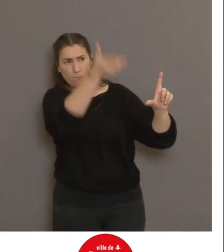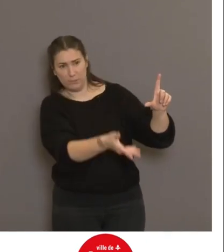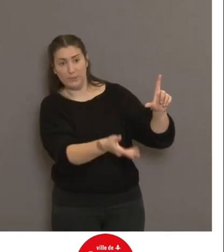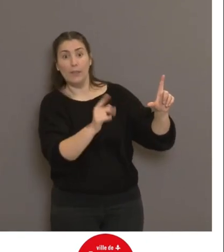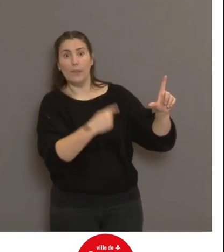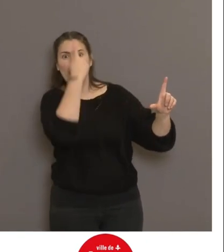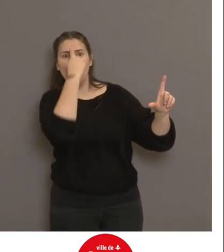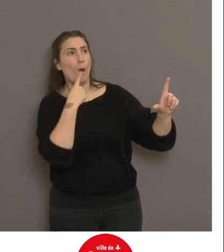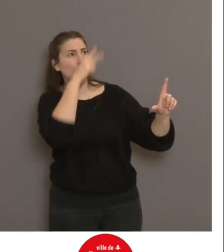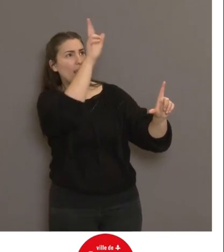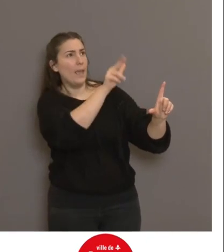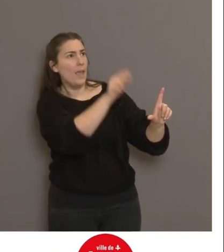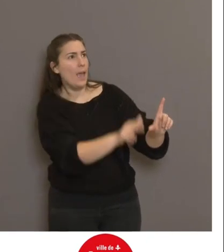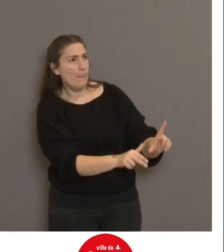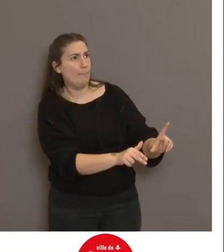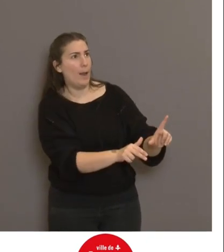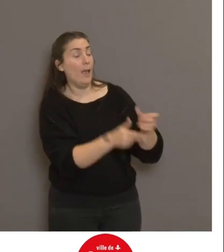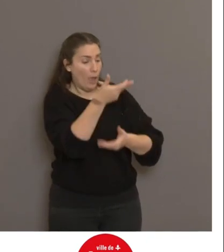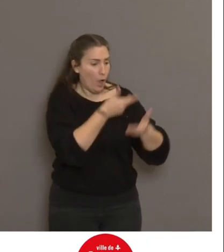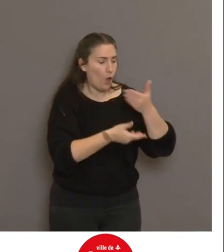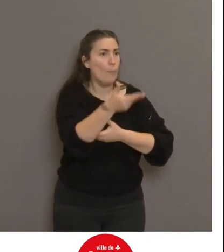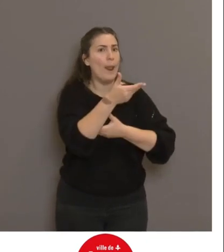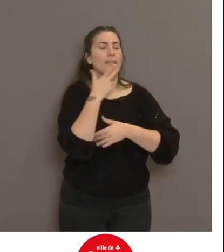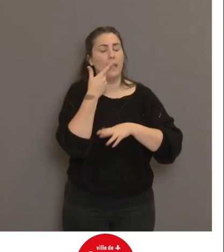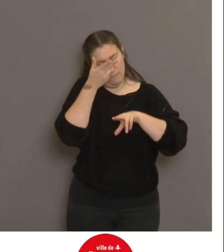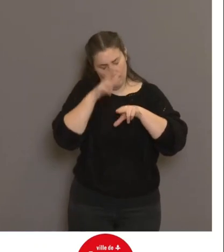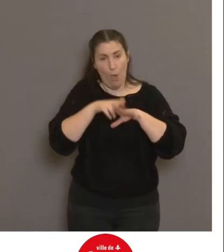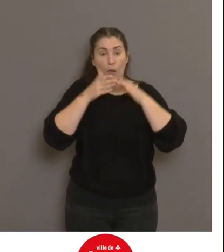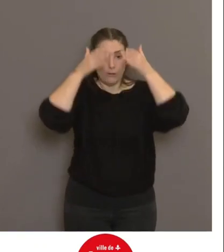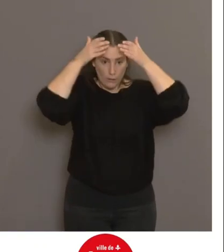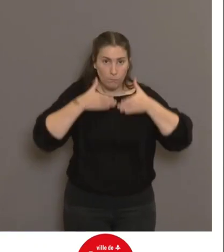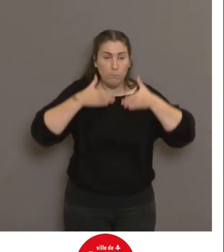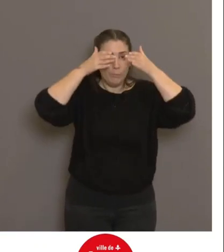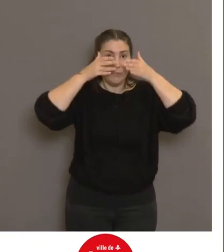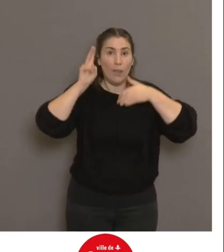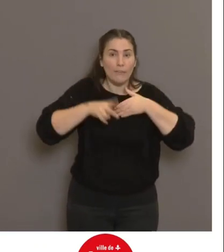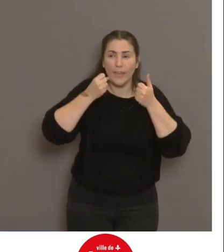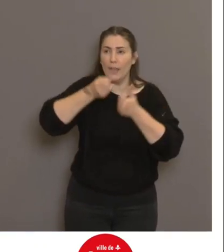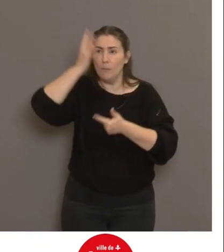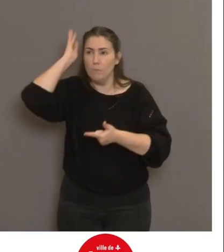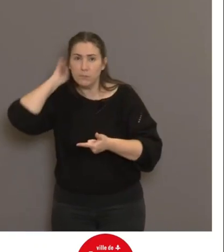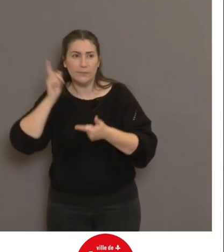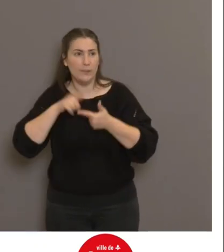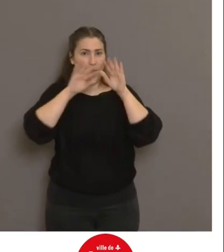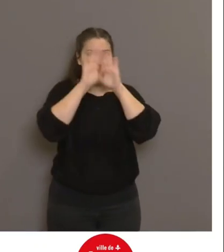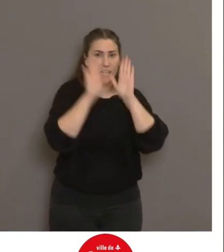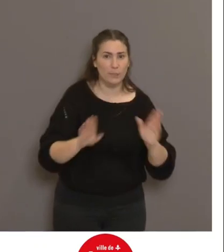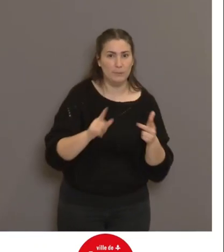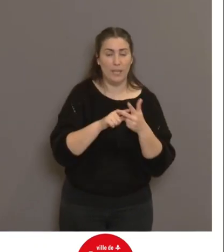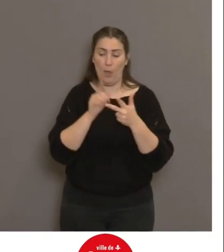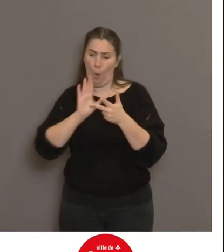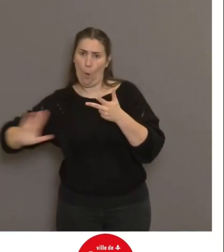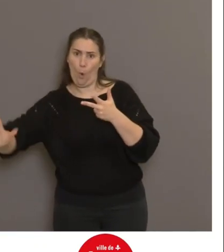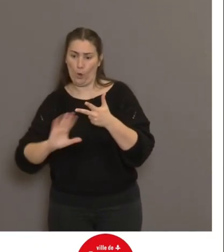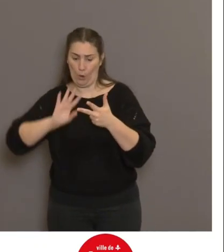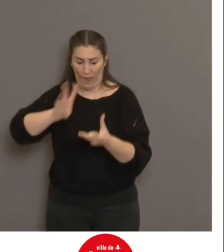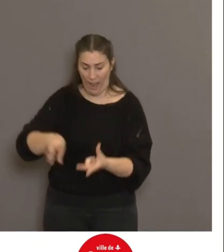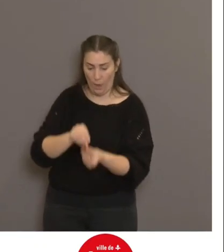peints ont remplacé les masques funéraires, où les civilisations romaines, égyptiennes et orientales se sont